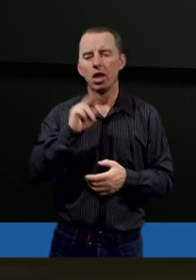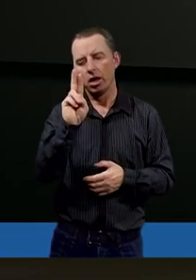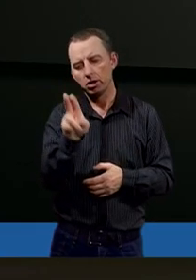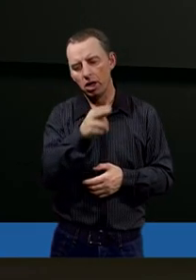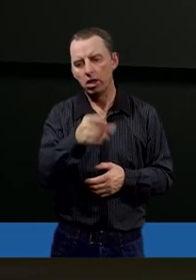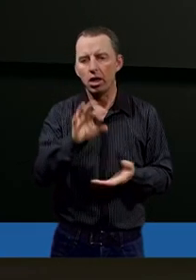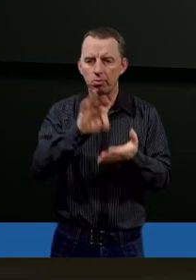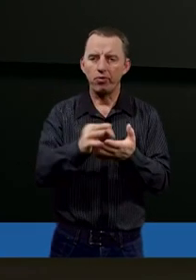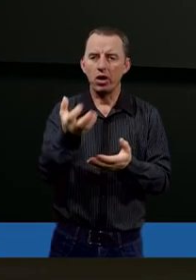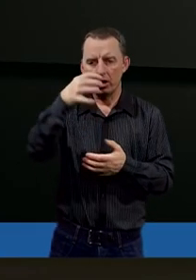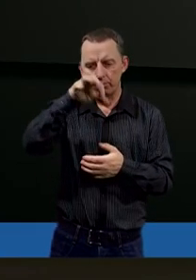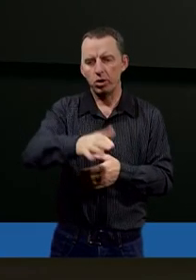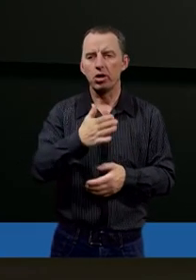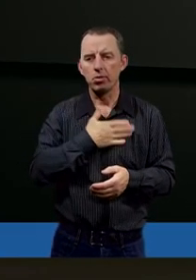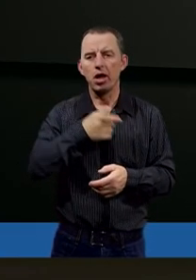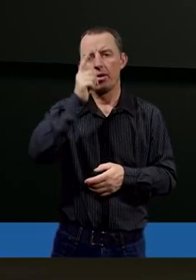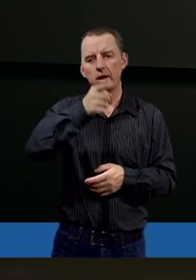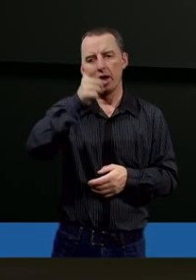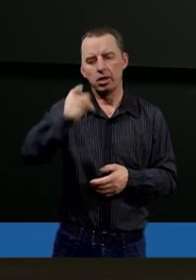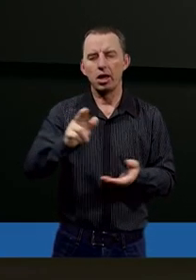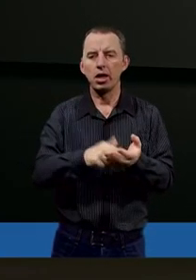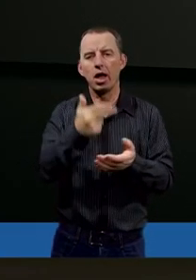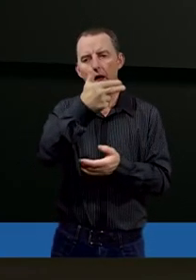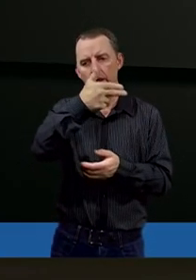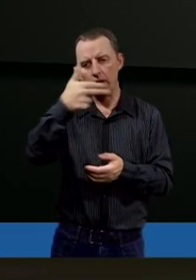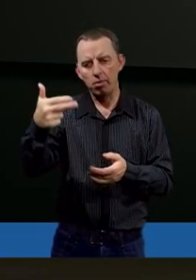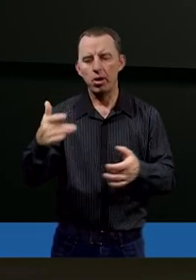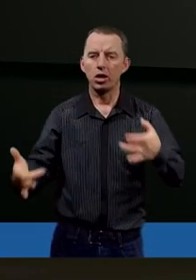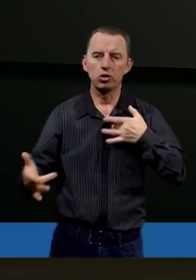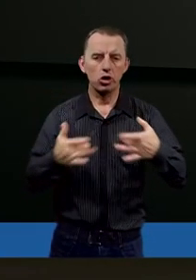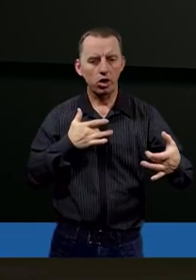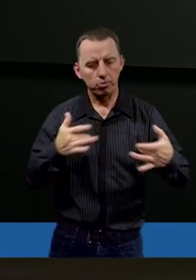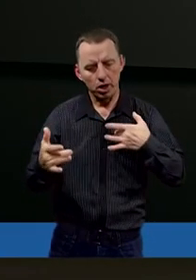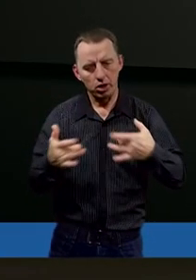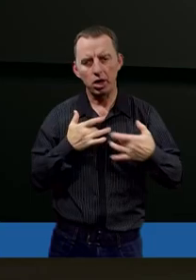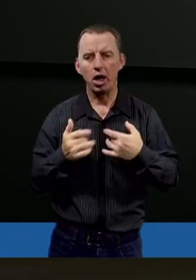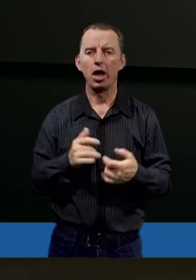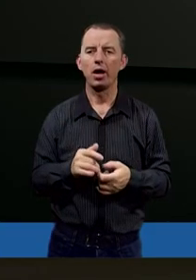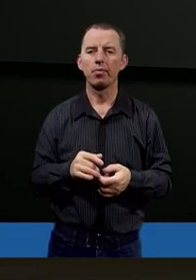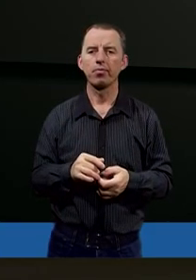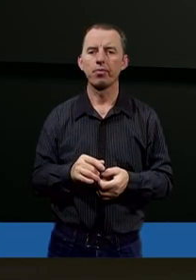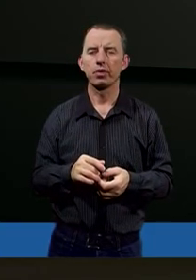pewnym zborze miałem kazanie na temat cierpienia i